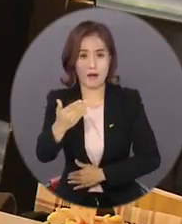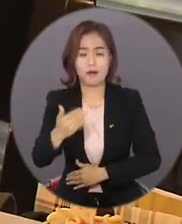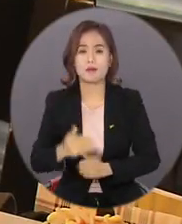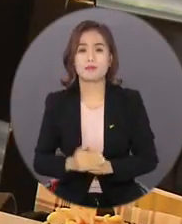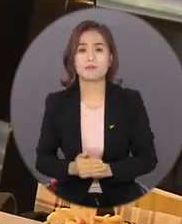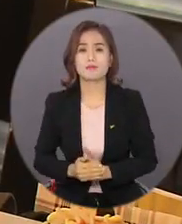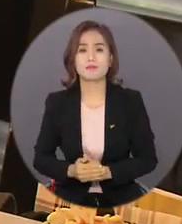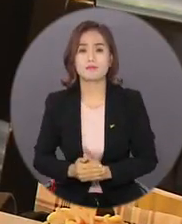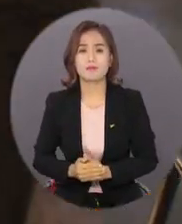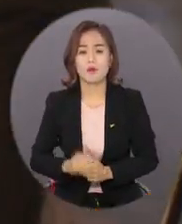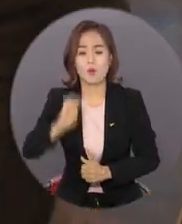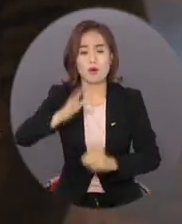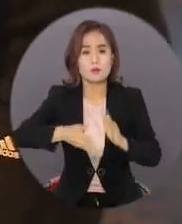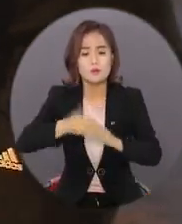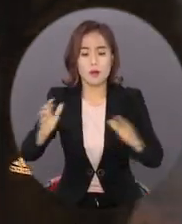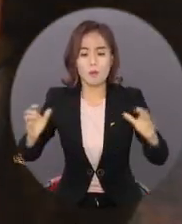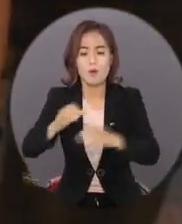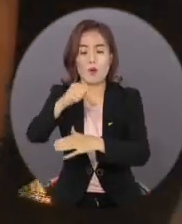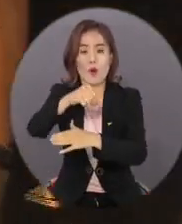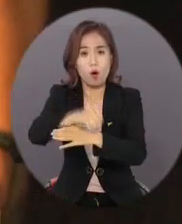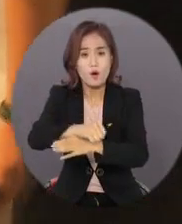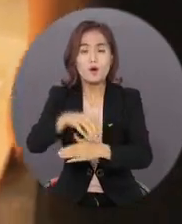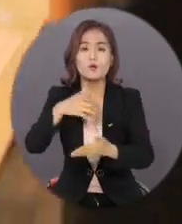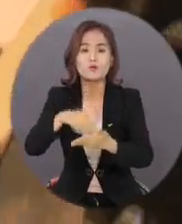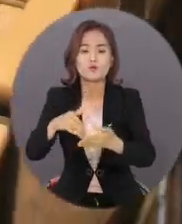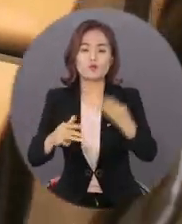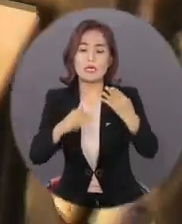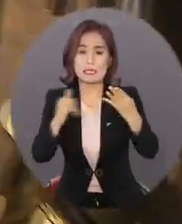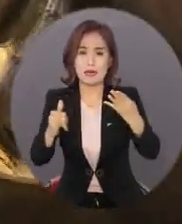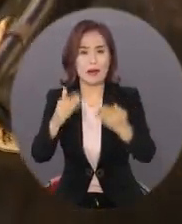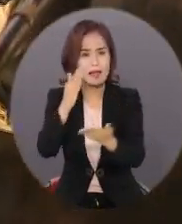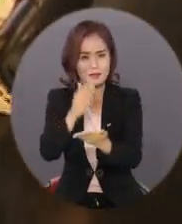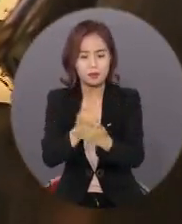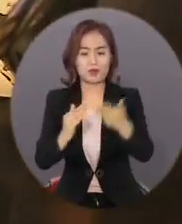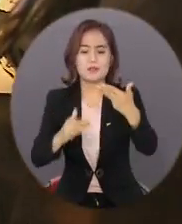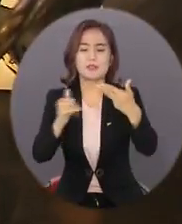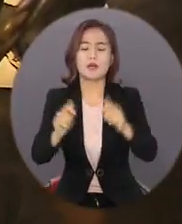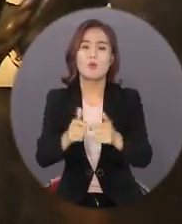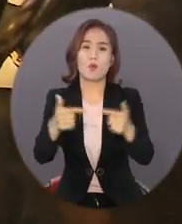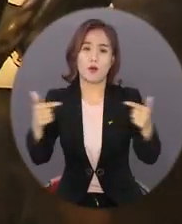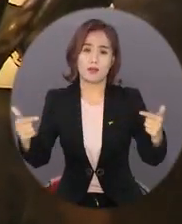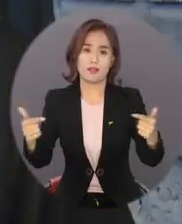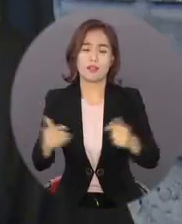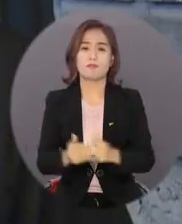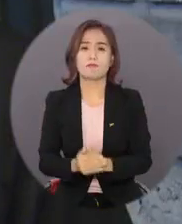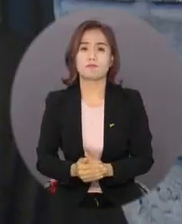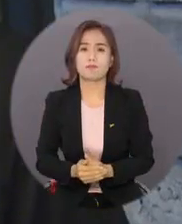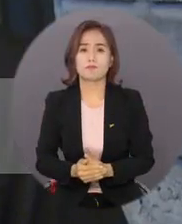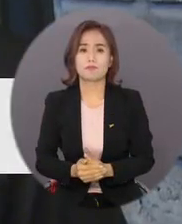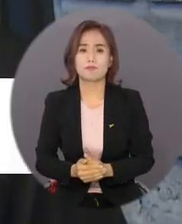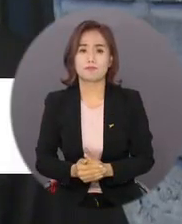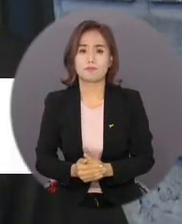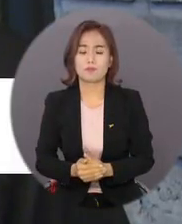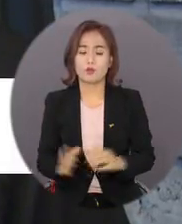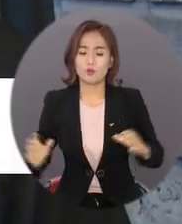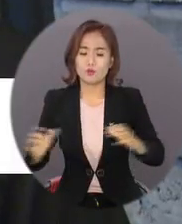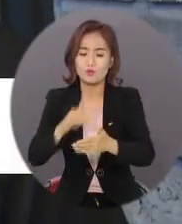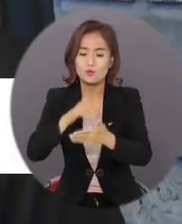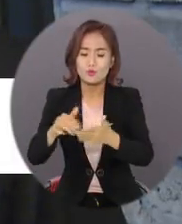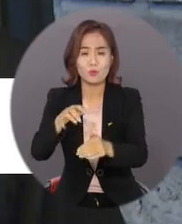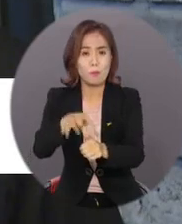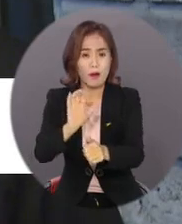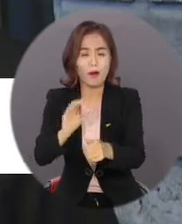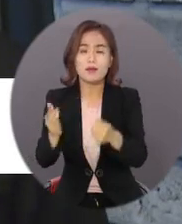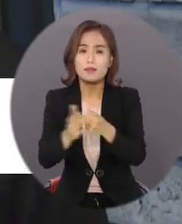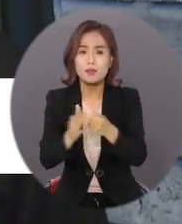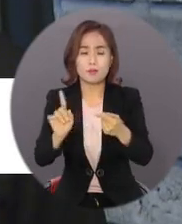있습니다. 광주시가 모임 허용 인원을 4명에서 8명으로 확대했기 때문입니다. 모임 규제로 인해